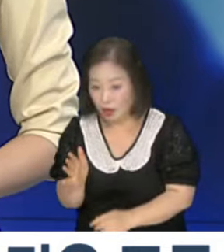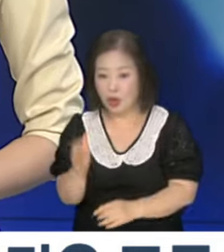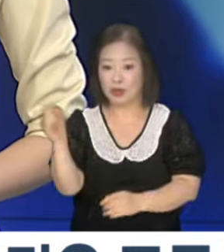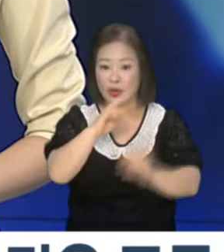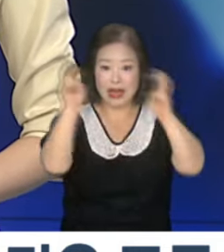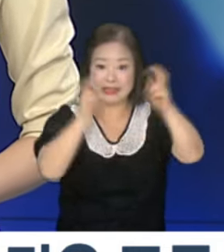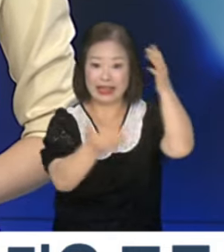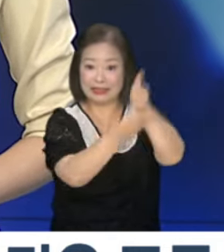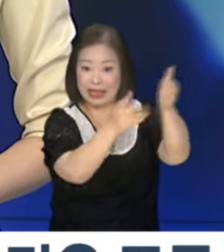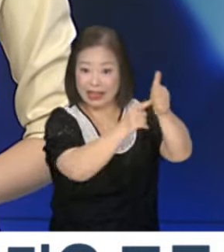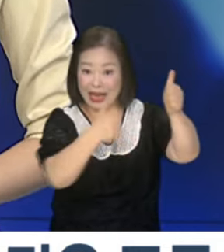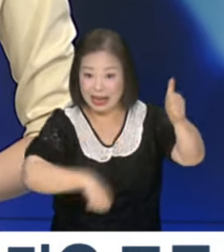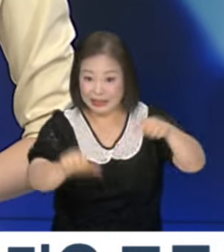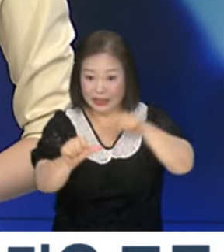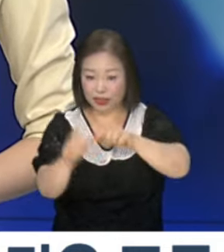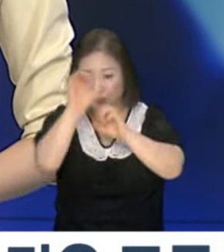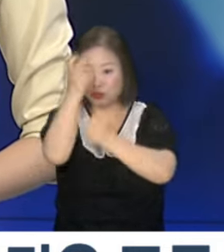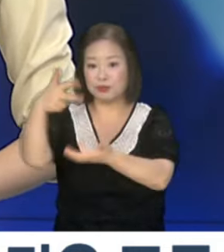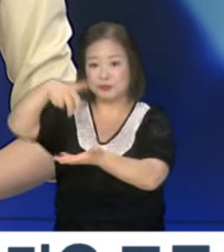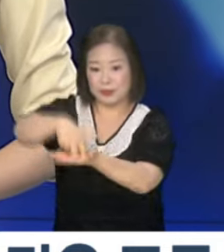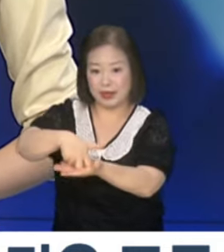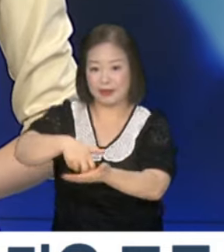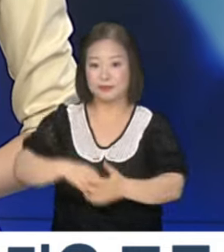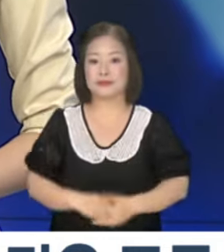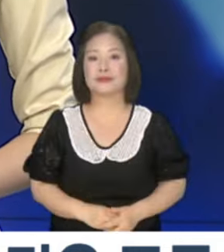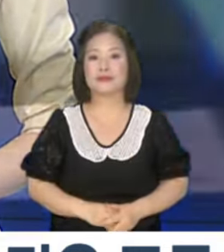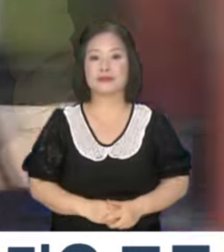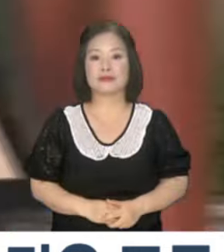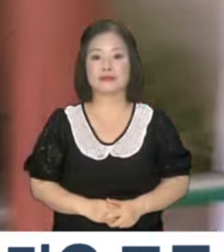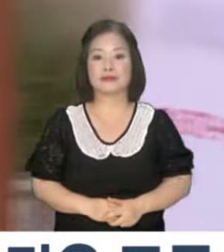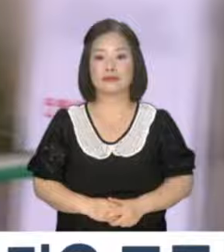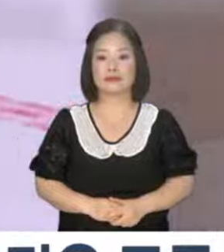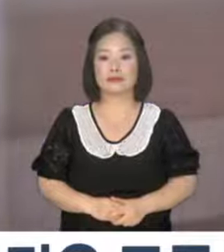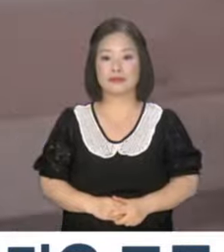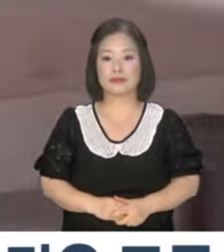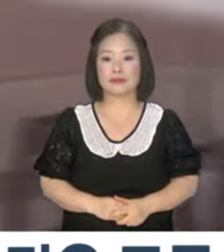아들은 무릎을 꿇었습니다. 보도에 김유아 기자입니다.